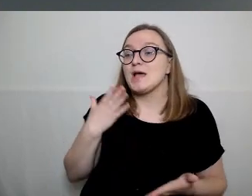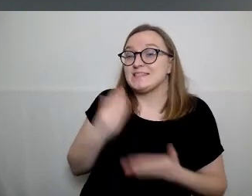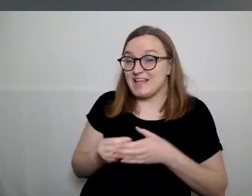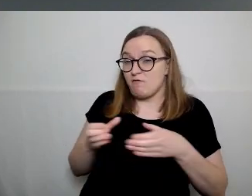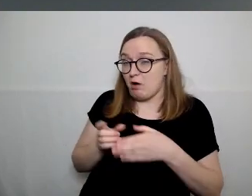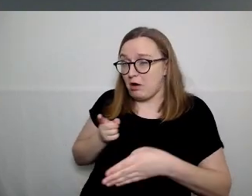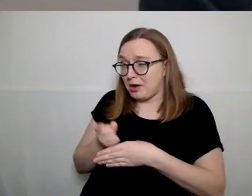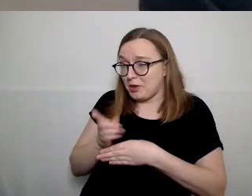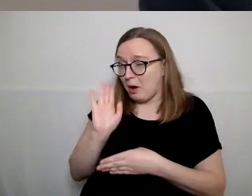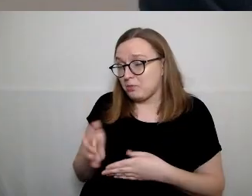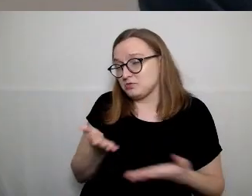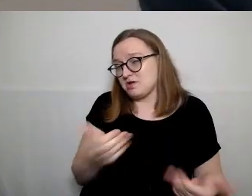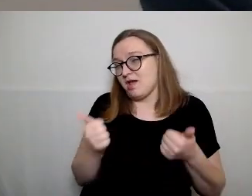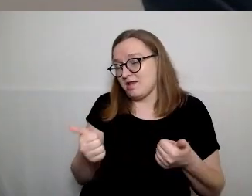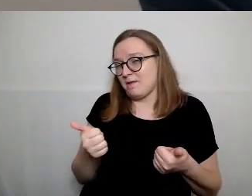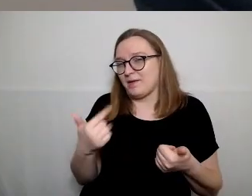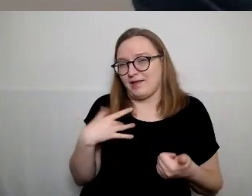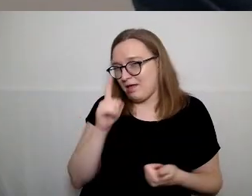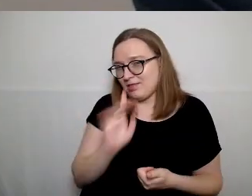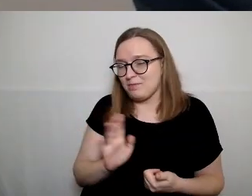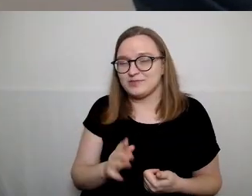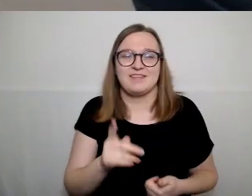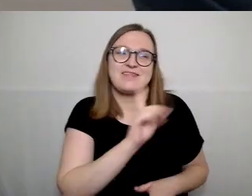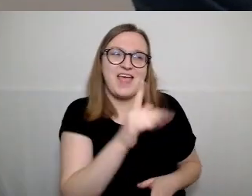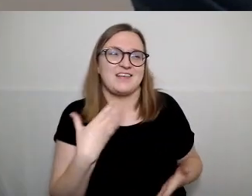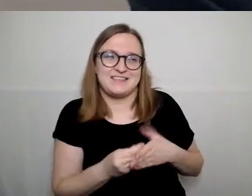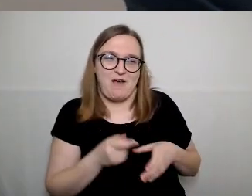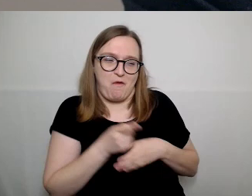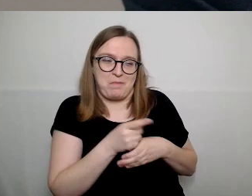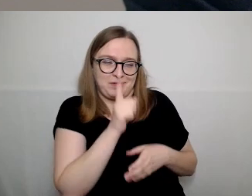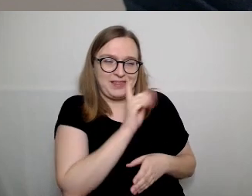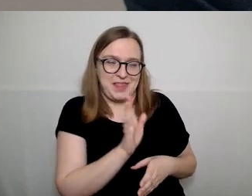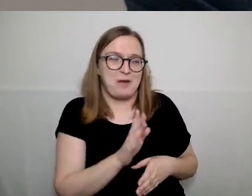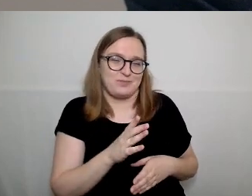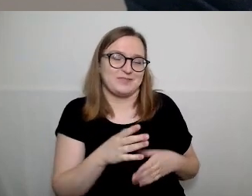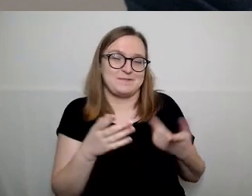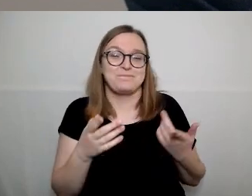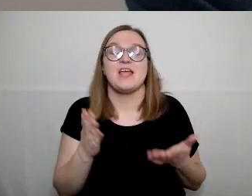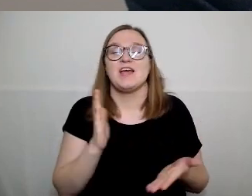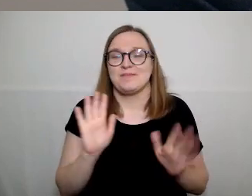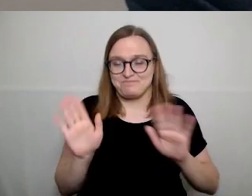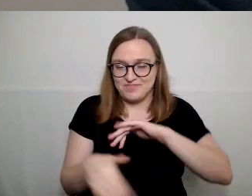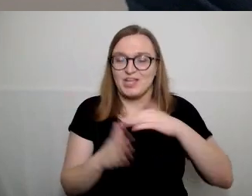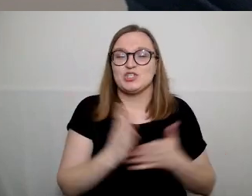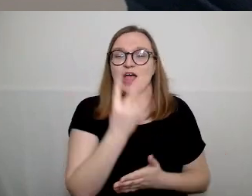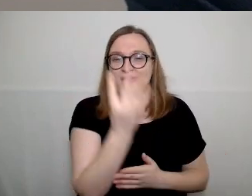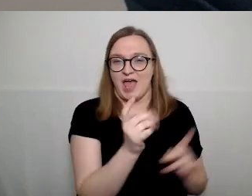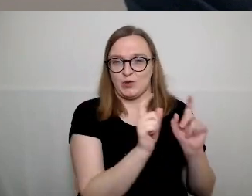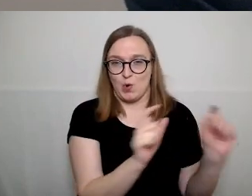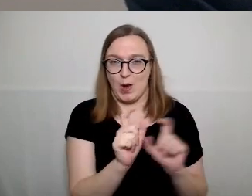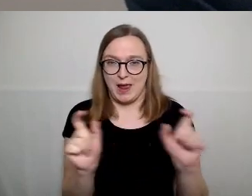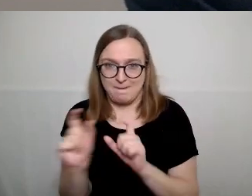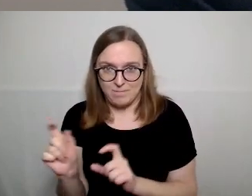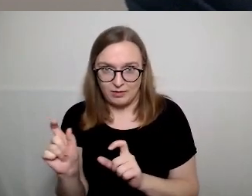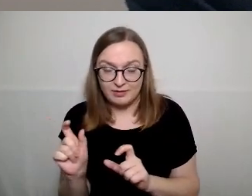to nedarysit. Ne, gal aš realistas. Jo, pabandykim, gal ne. Taigi, įmonės yra keturios ir čia irgi yra ir su tam tikrom